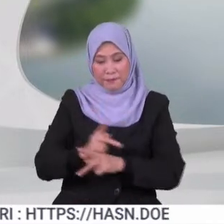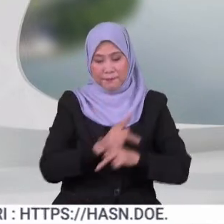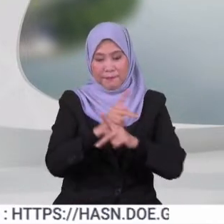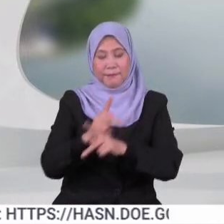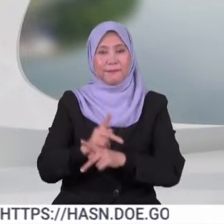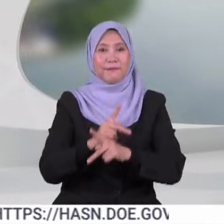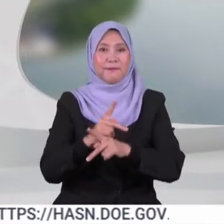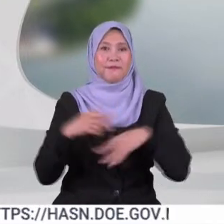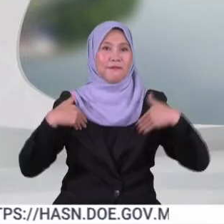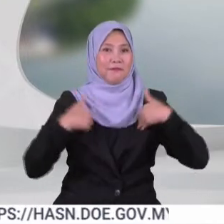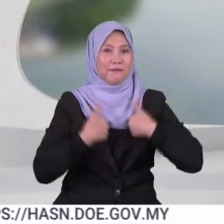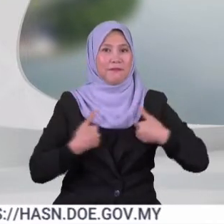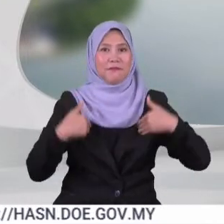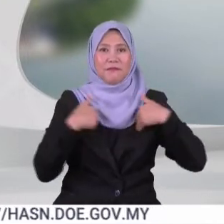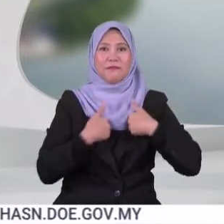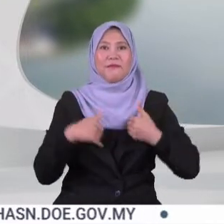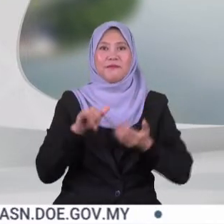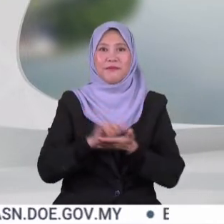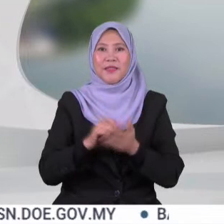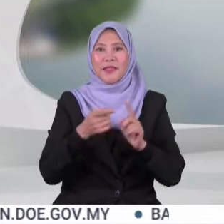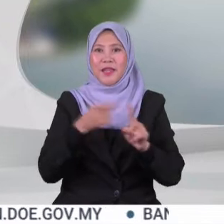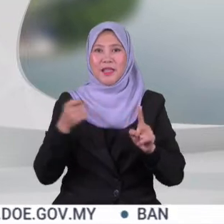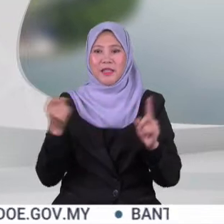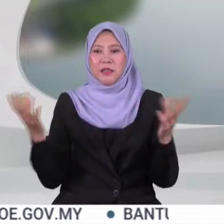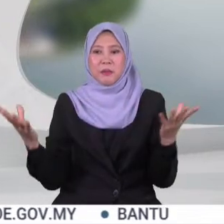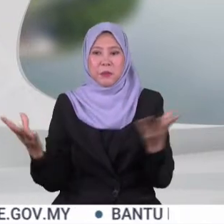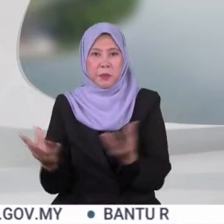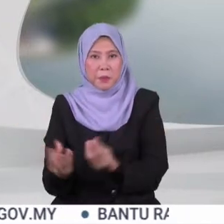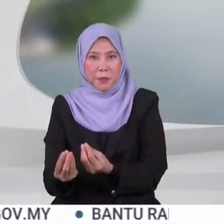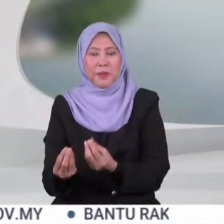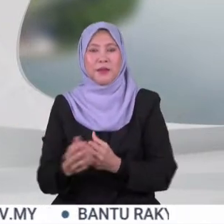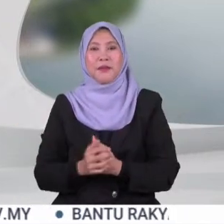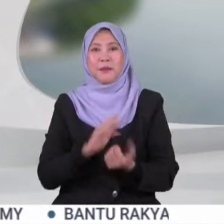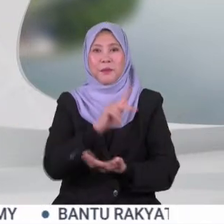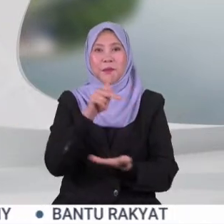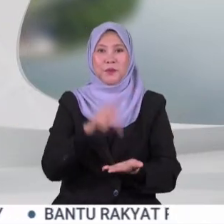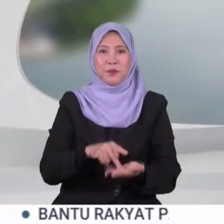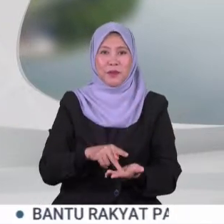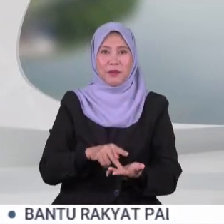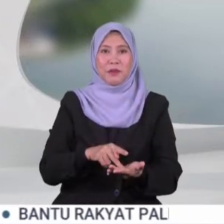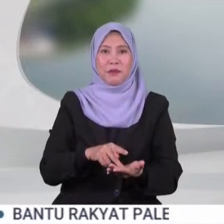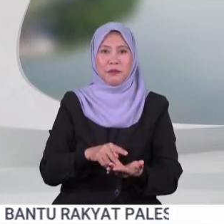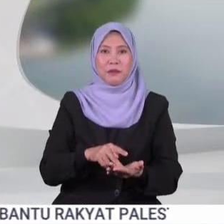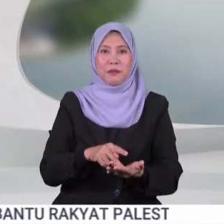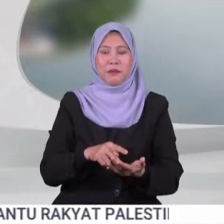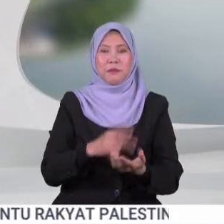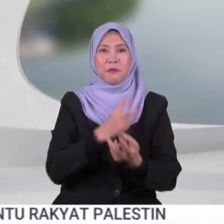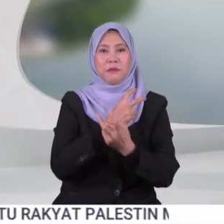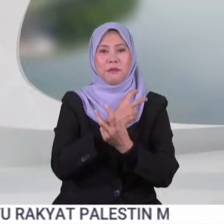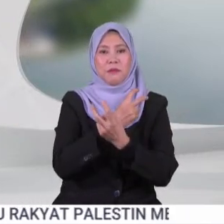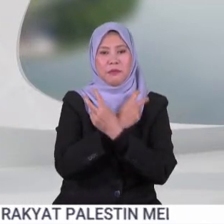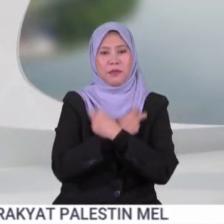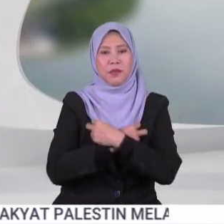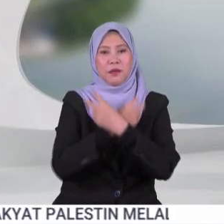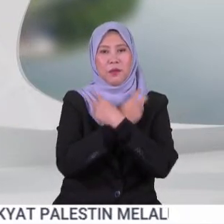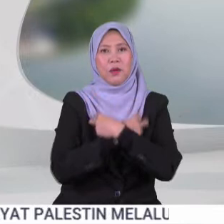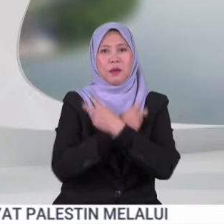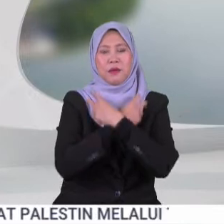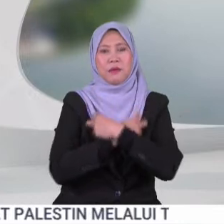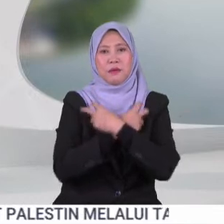dan pemuliharaan haiwan berkenaan daripada pupus. Ke arah itu, Pusat Konservasi Beruang Madu Borneo